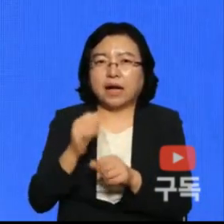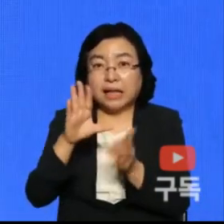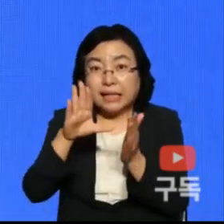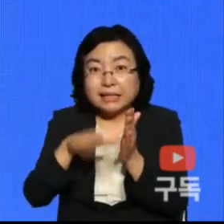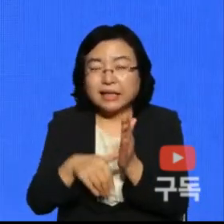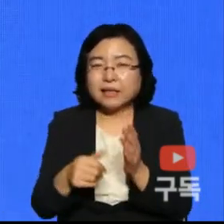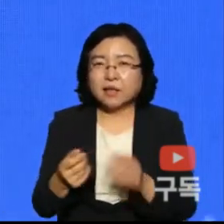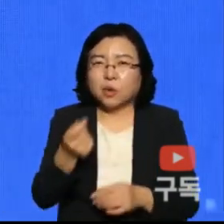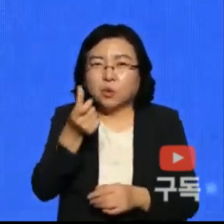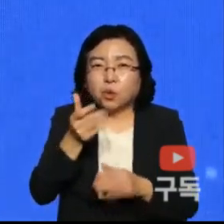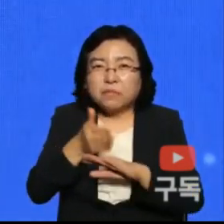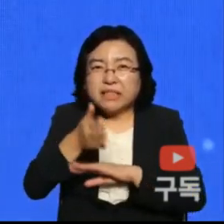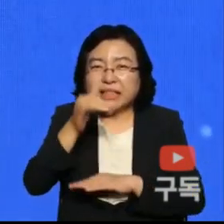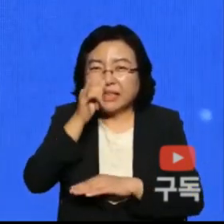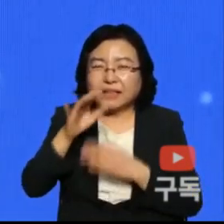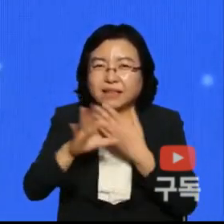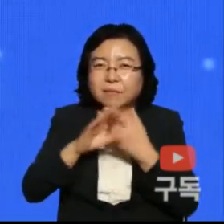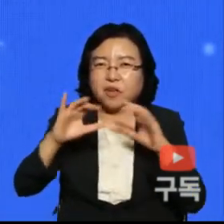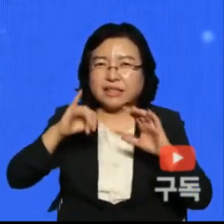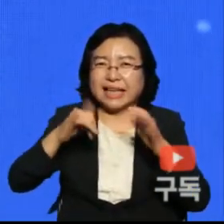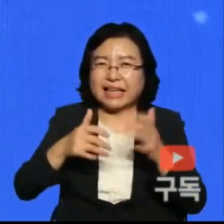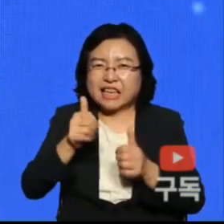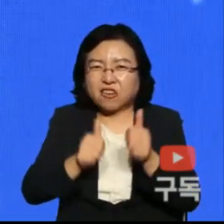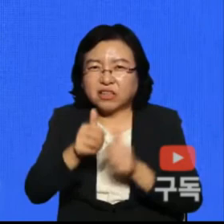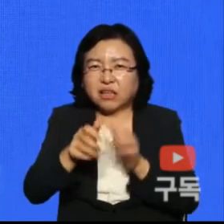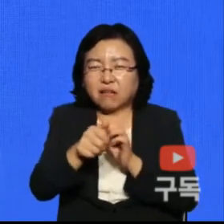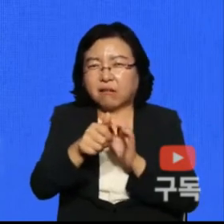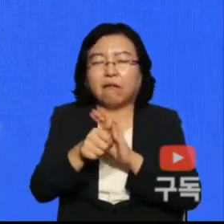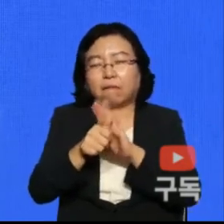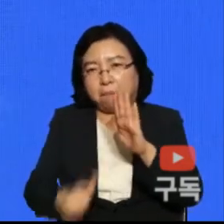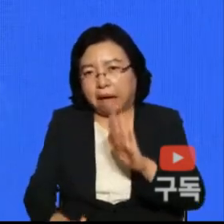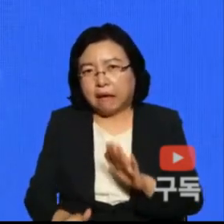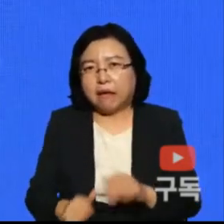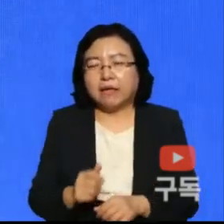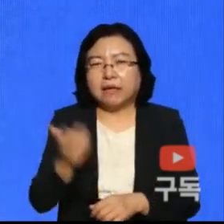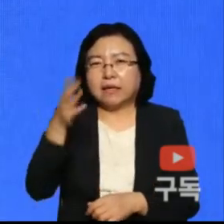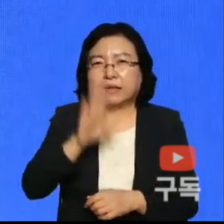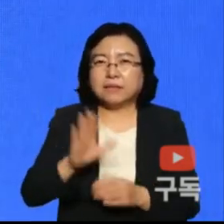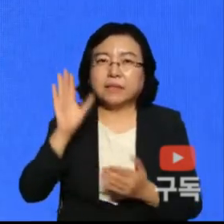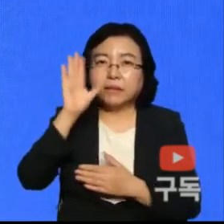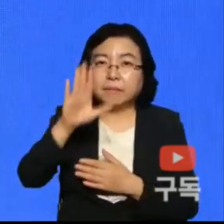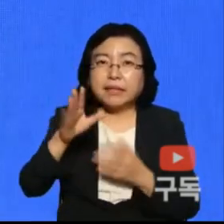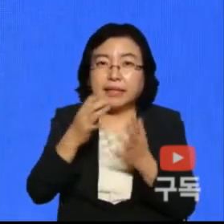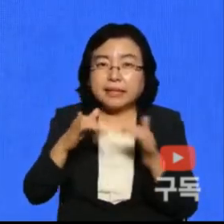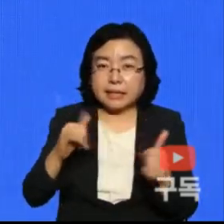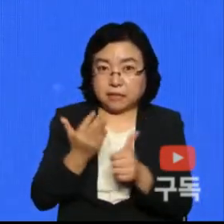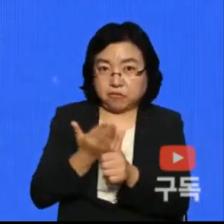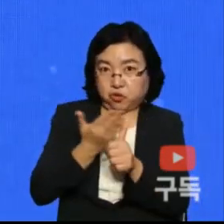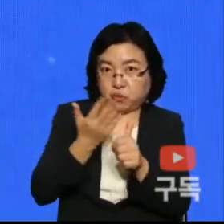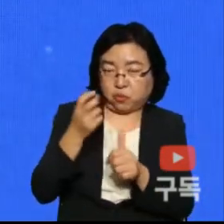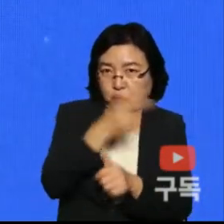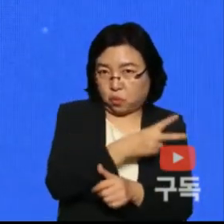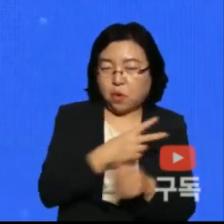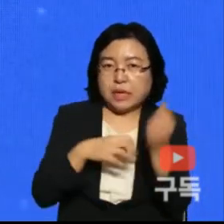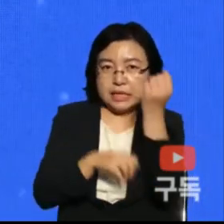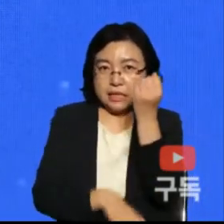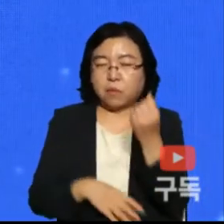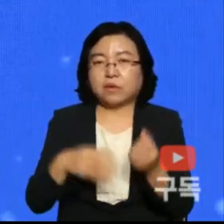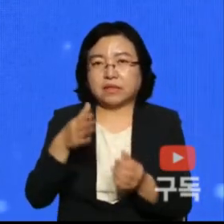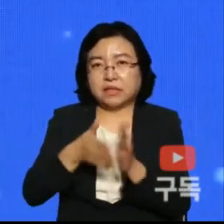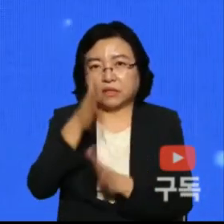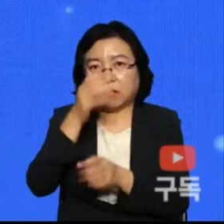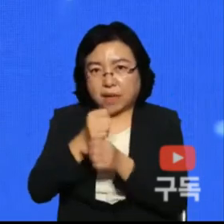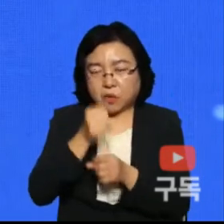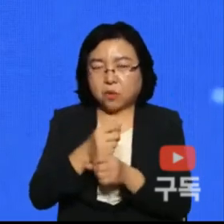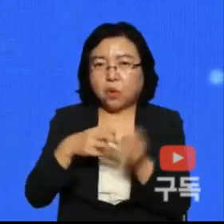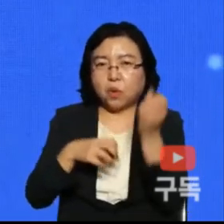탈락하게 됩니다 그러나 마냐 우리가 미래인재 양성 인프라 고추 기초 첨단